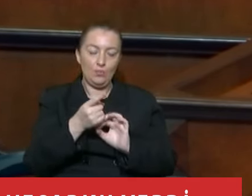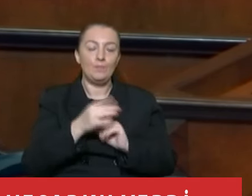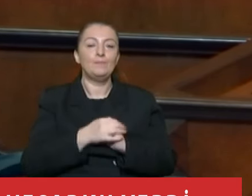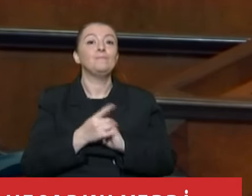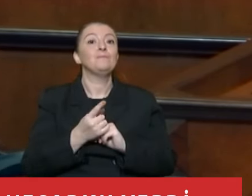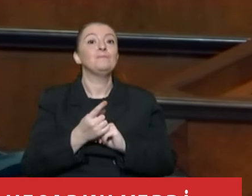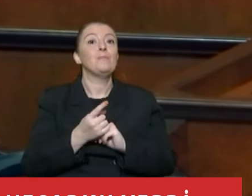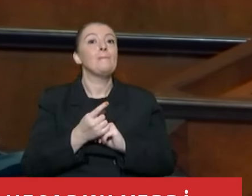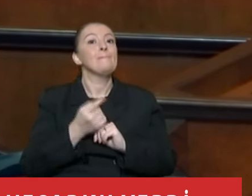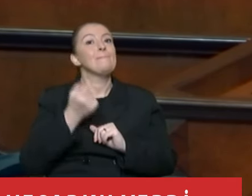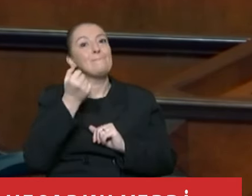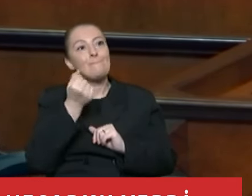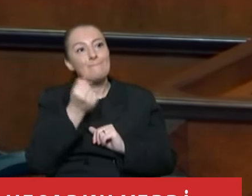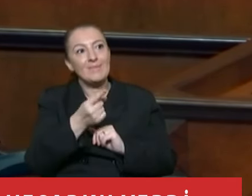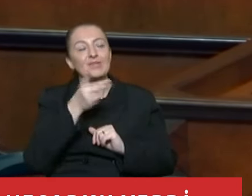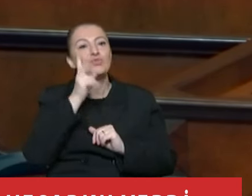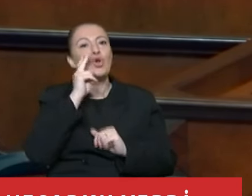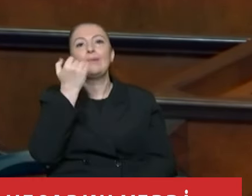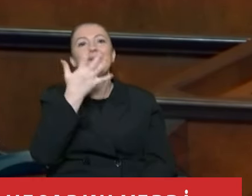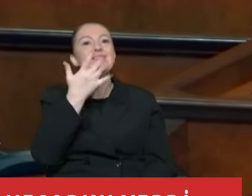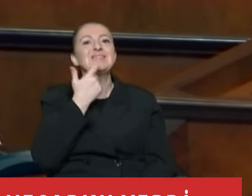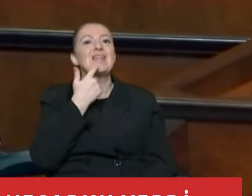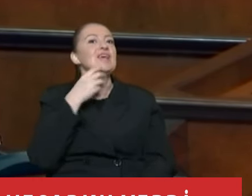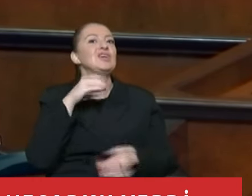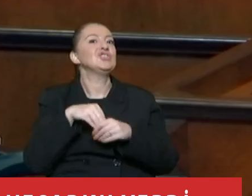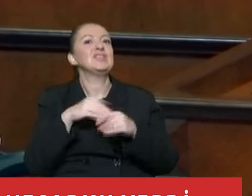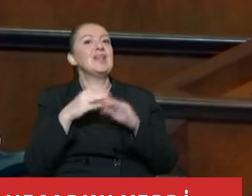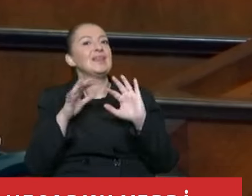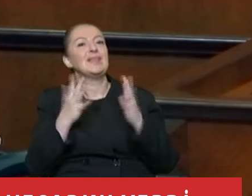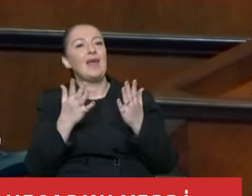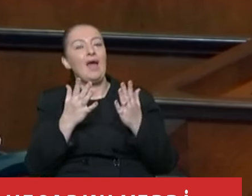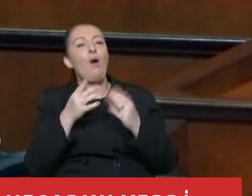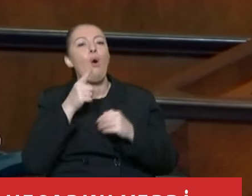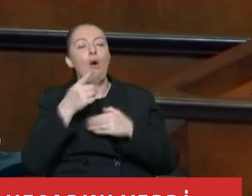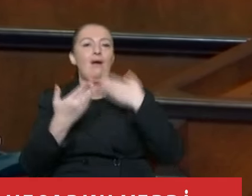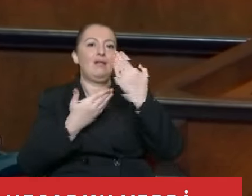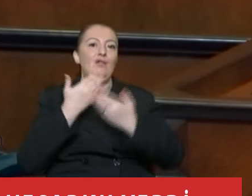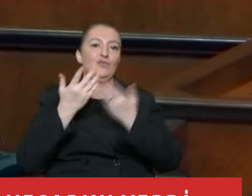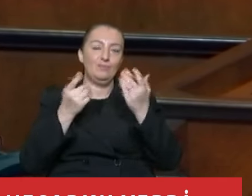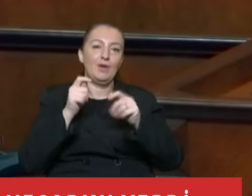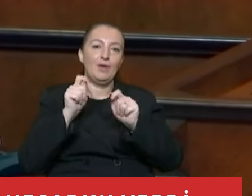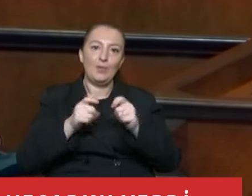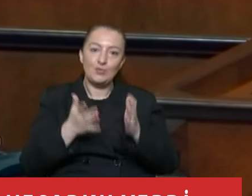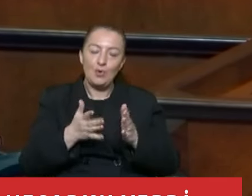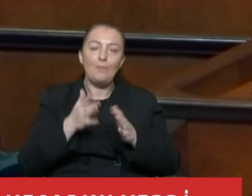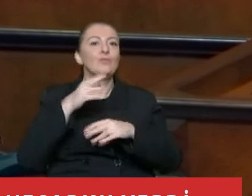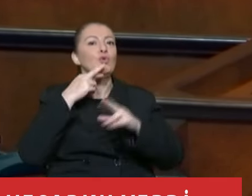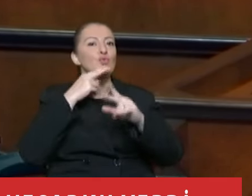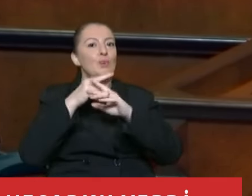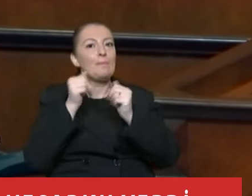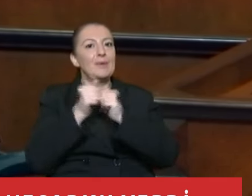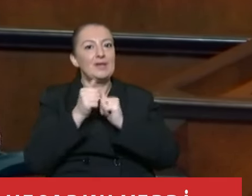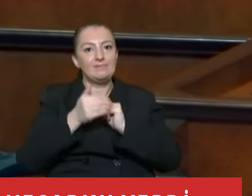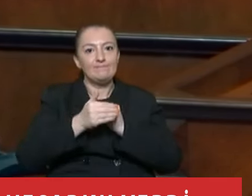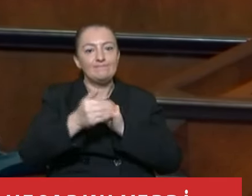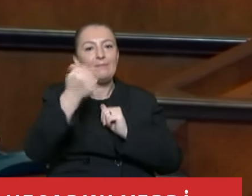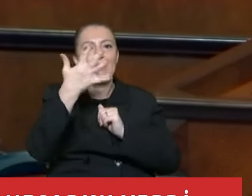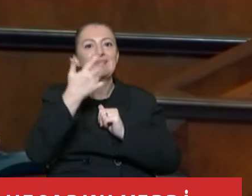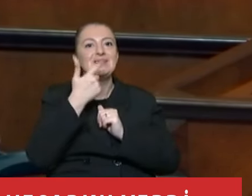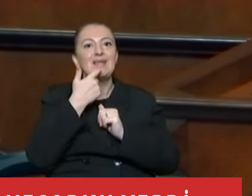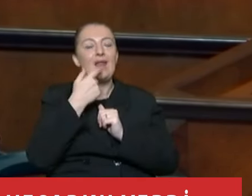bir miktar Tabii ki son 5 yıla dair tariflerim olacaktır Elbette konuşmamla birlikte Önümüzdeki 5